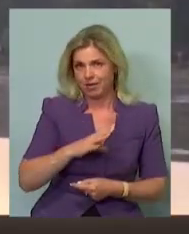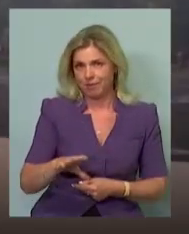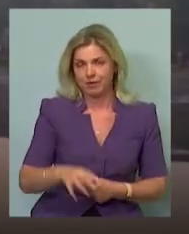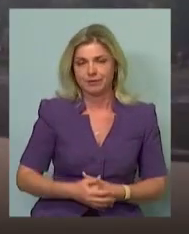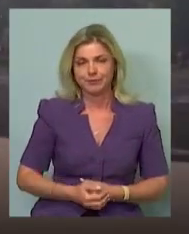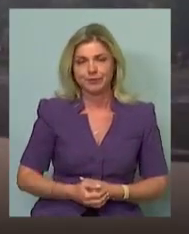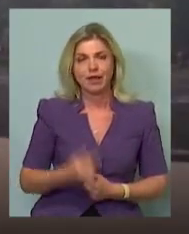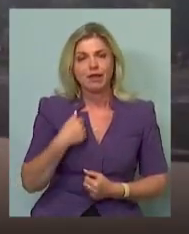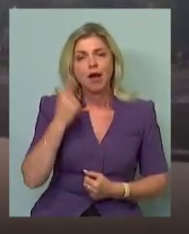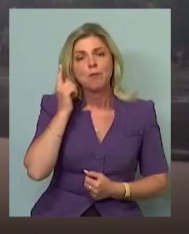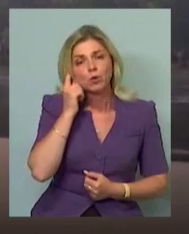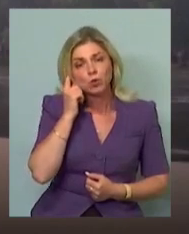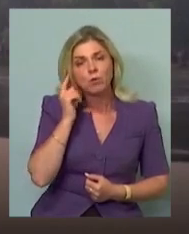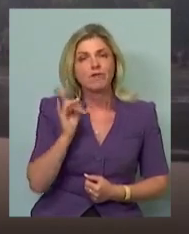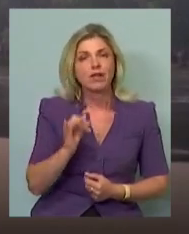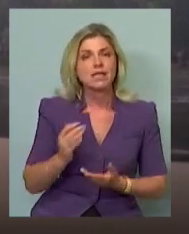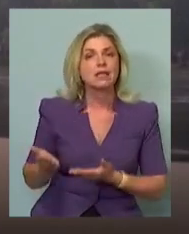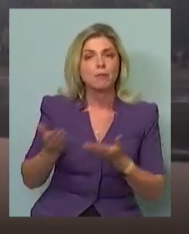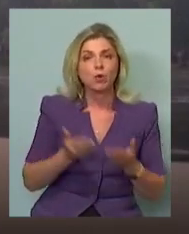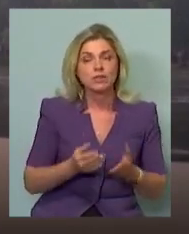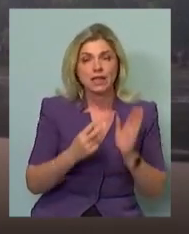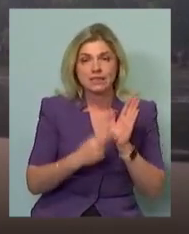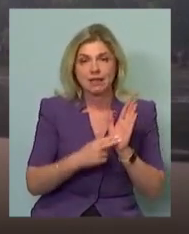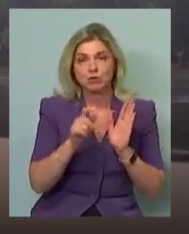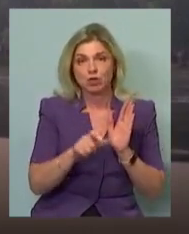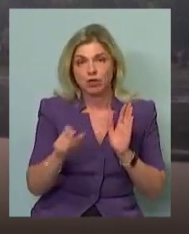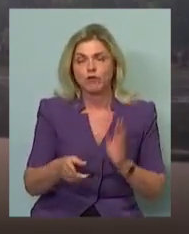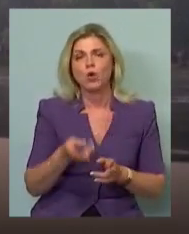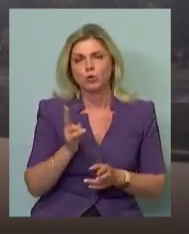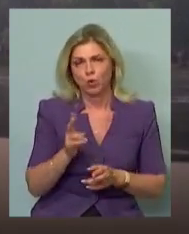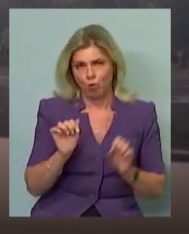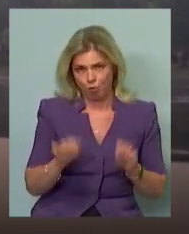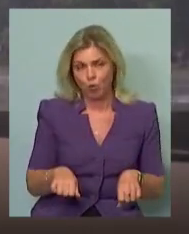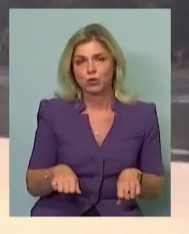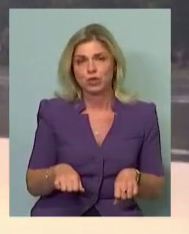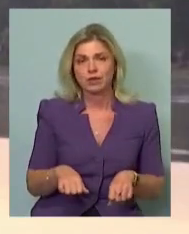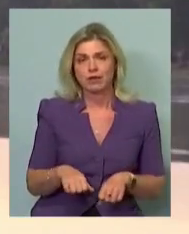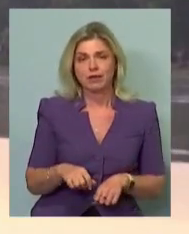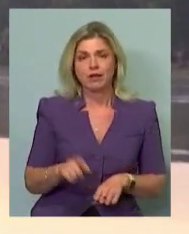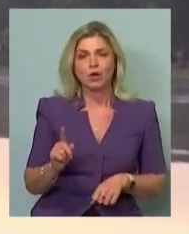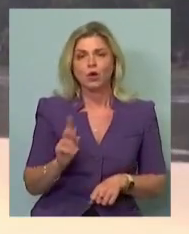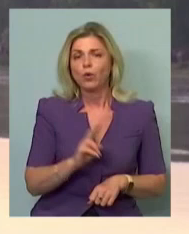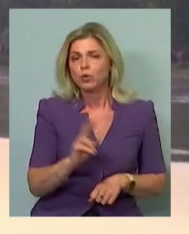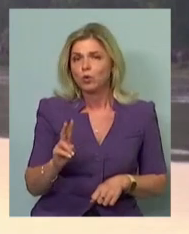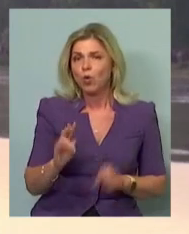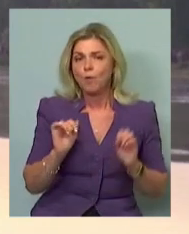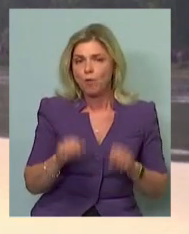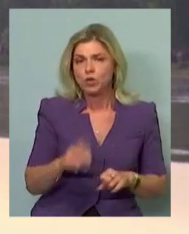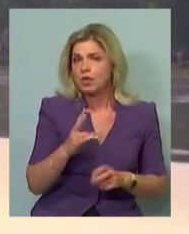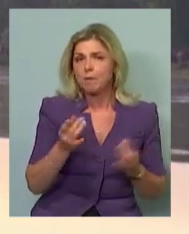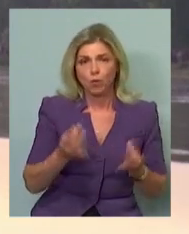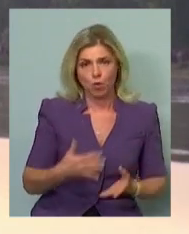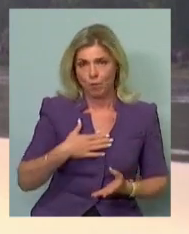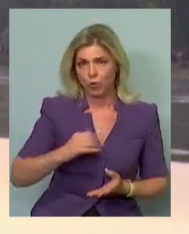запросив тих 7 чоловік, які можуть. Це не просто мої